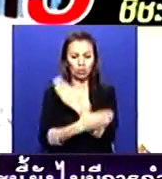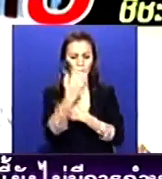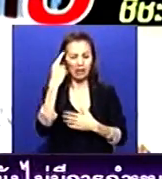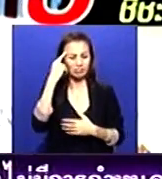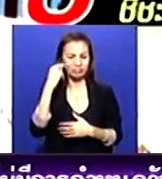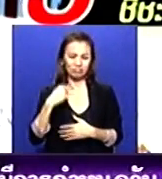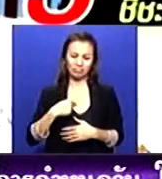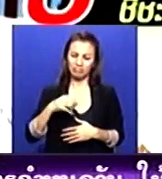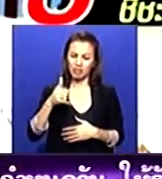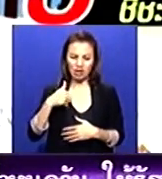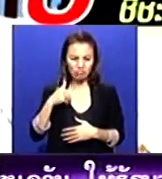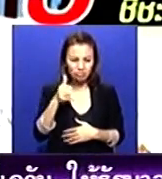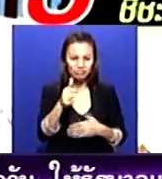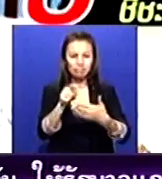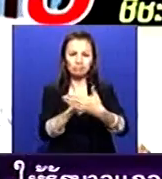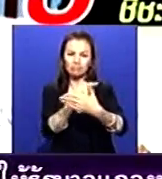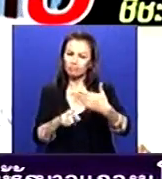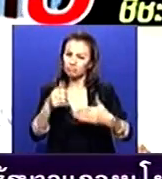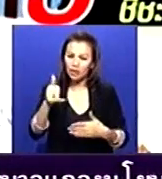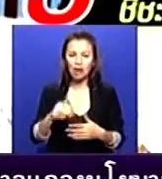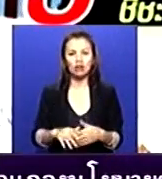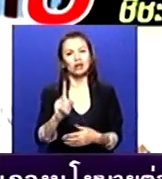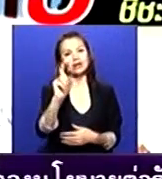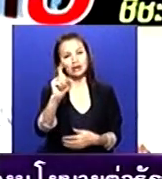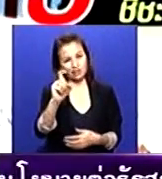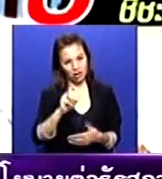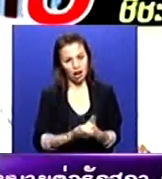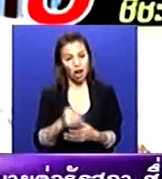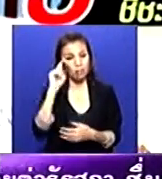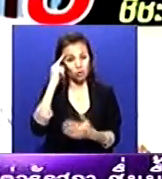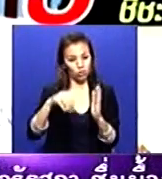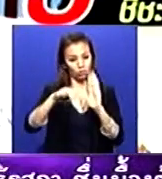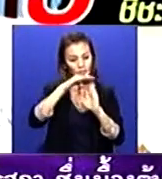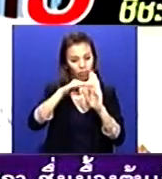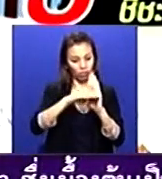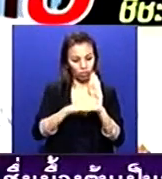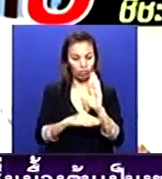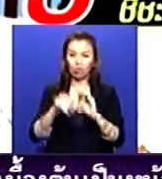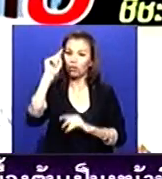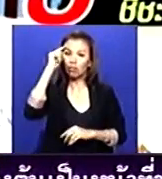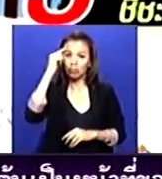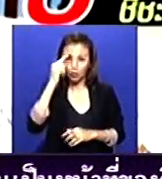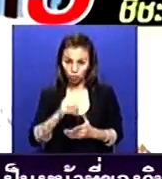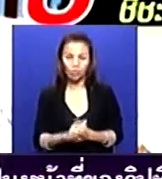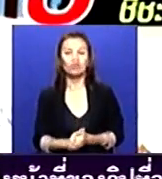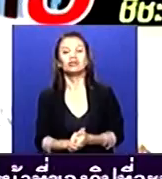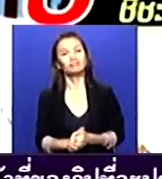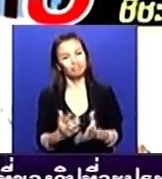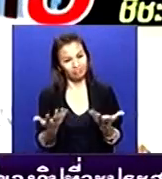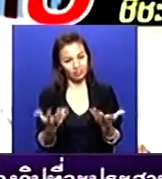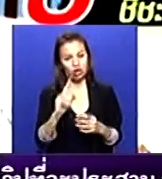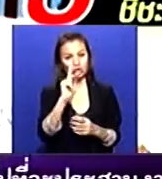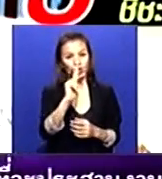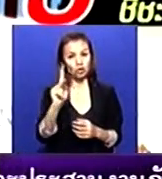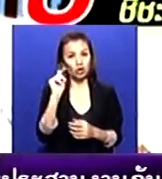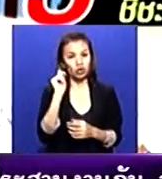จที่จะออกมาใช้สิทธิ์เพราะกลัวว่าจะเกิดบัตรเสียรวมถึงไม่ทราบขั้นตอนการลงคะแนนในบัตรเลือกตั้งแบบบัตรทาบนะคะซึ่งกกต.ก็